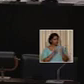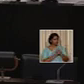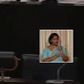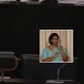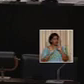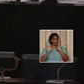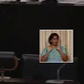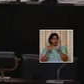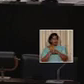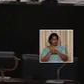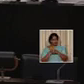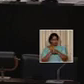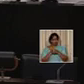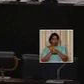කළා. එකක්